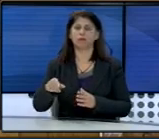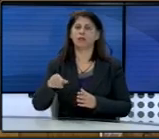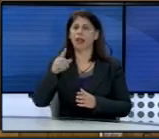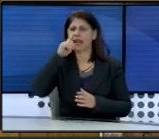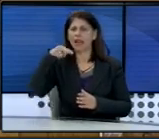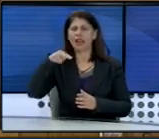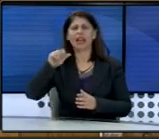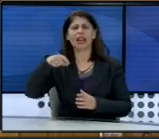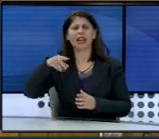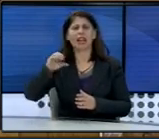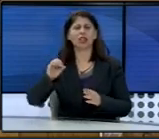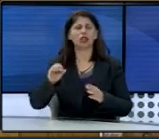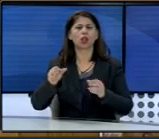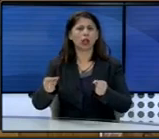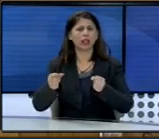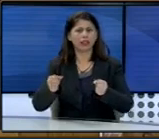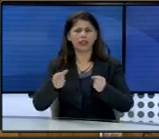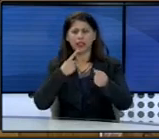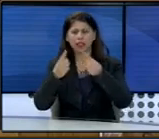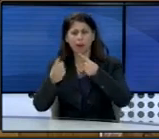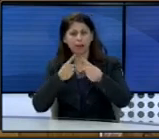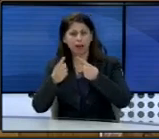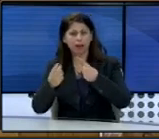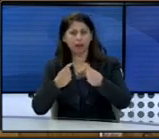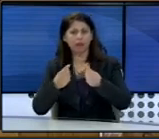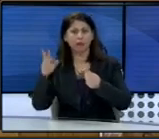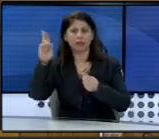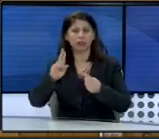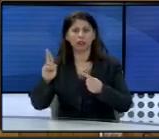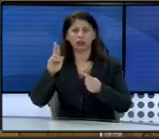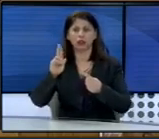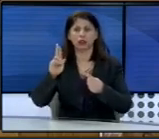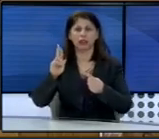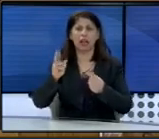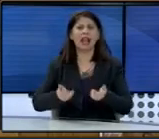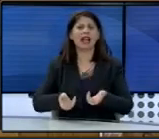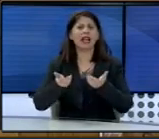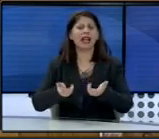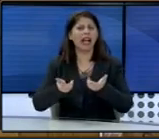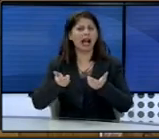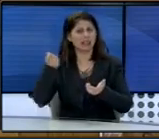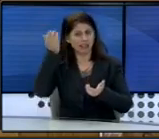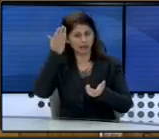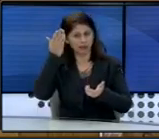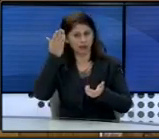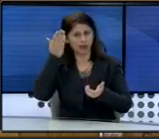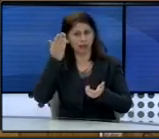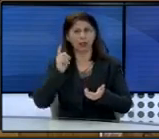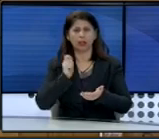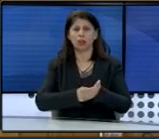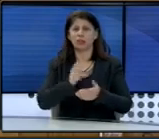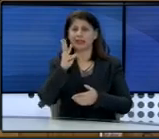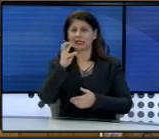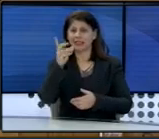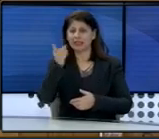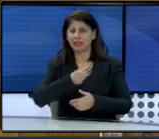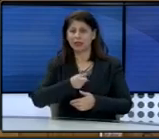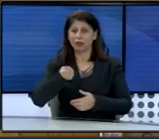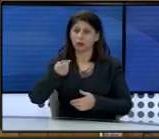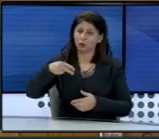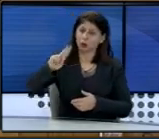διαπραγματεύεται με τη Ρωσία την τιμή του φυσικού αερίου και το προμηθεύεται 30% ακριβότερα από